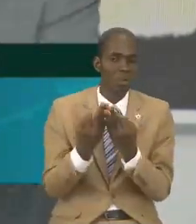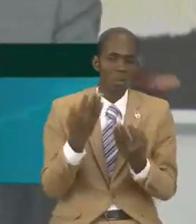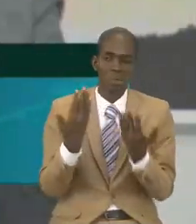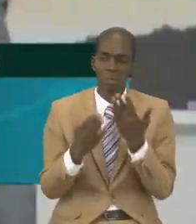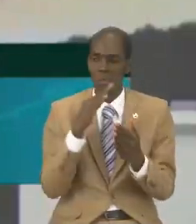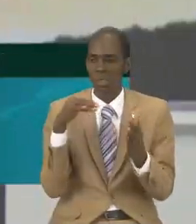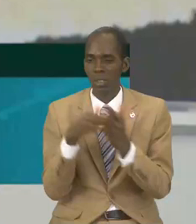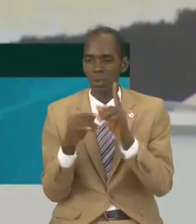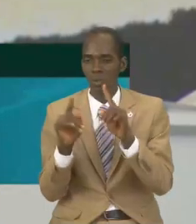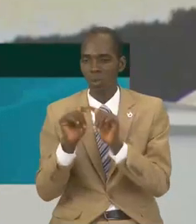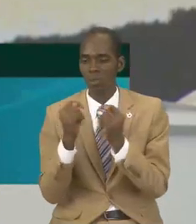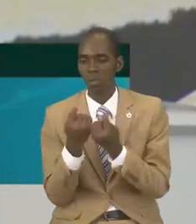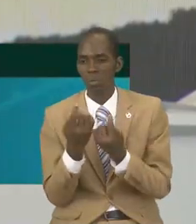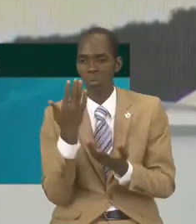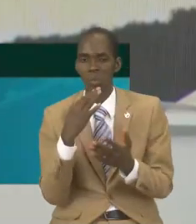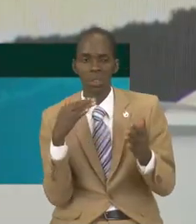une tribu.